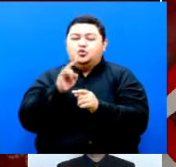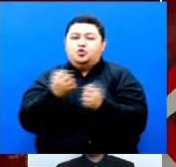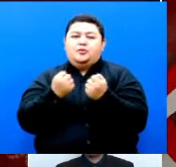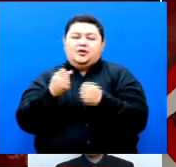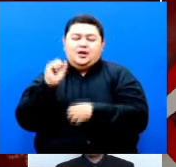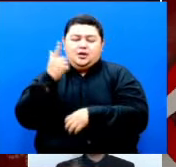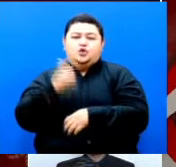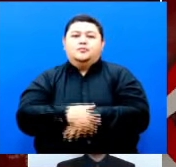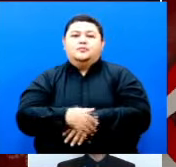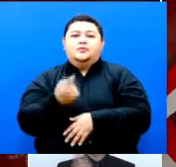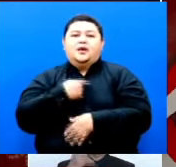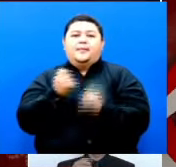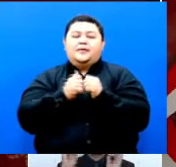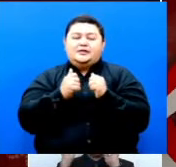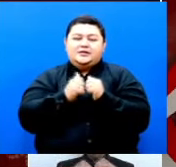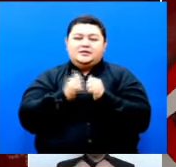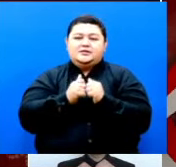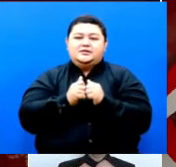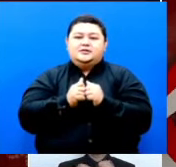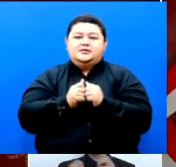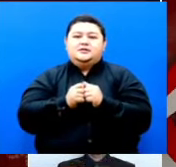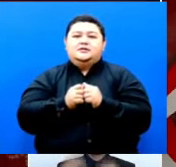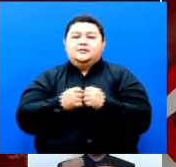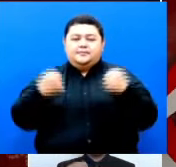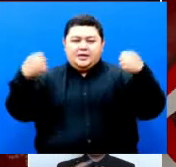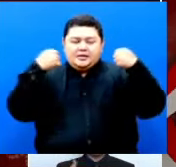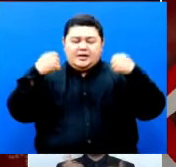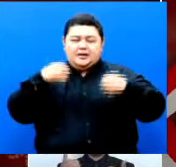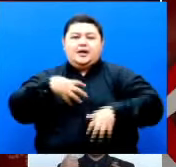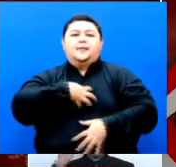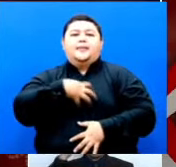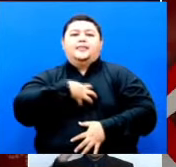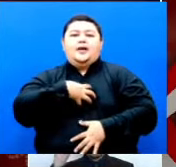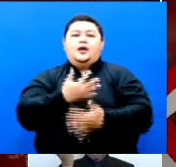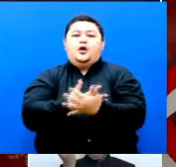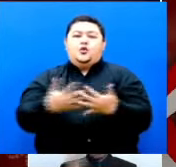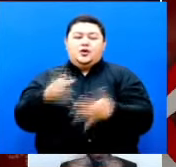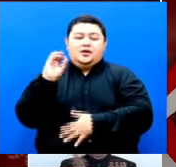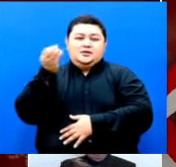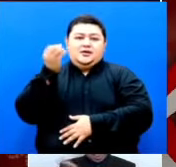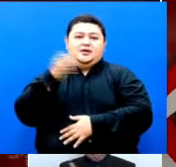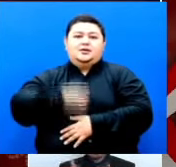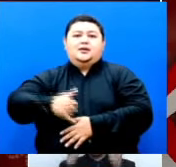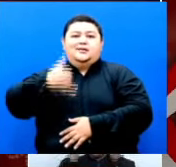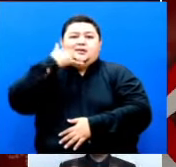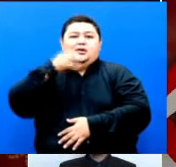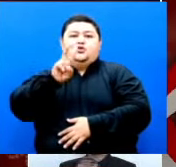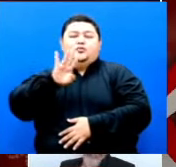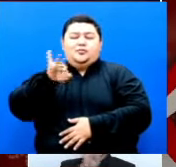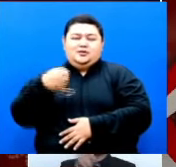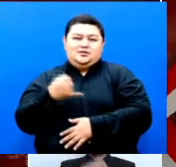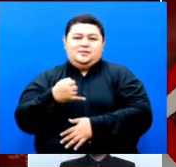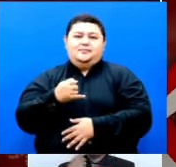hidup.Kamiberkomitmenterhadap kesehatanmentalwargaJakarta denganlayanankonseling24jamyang